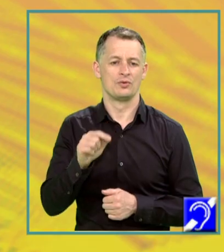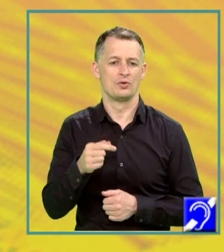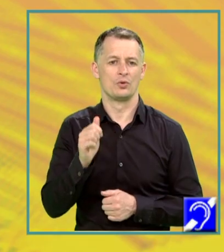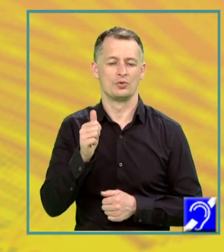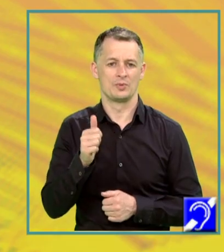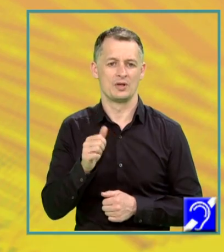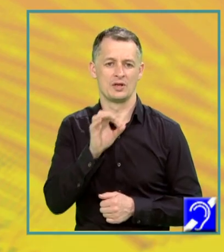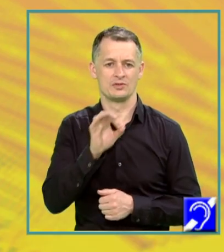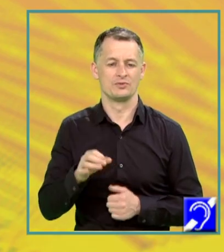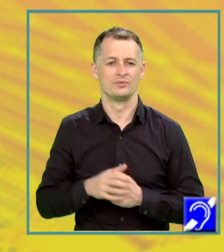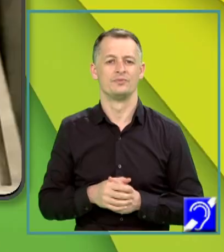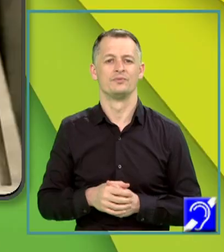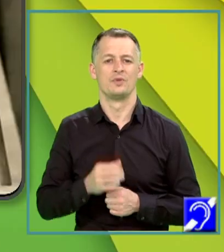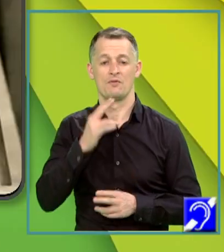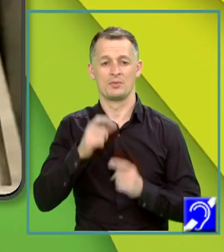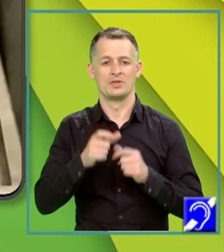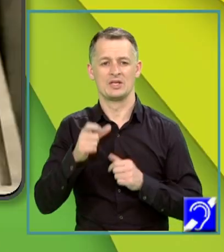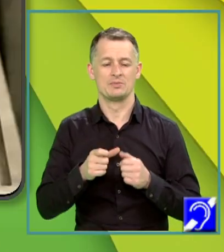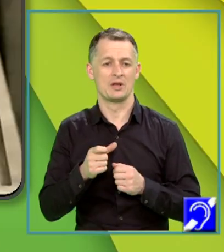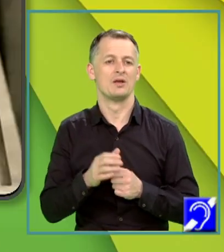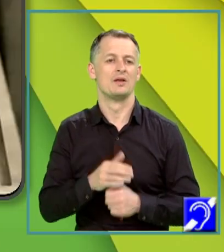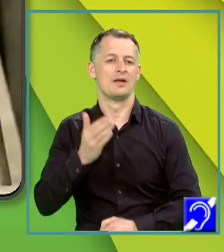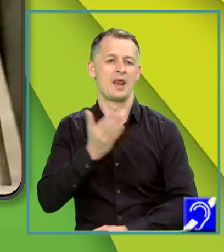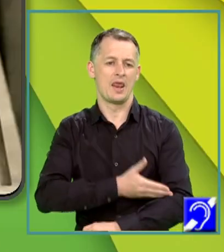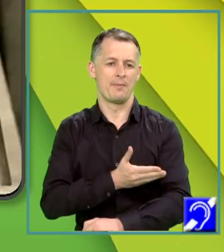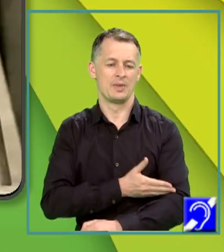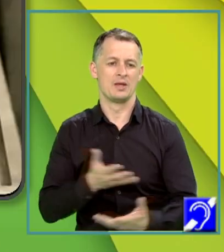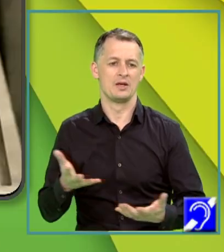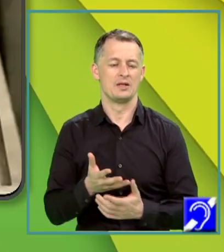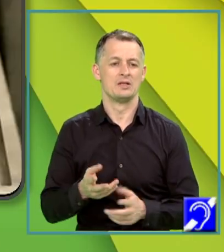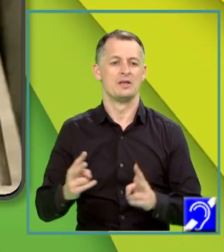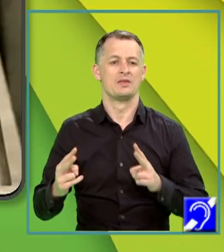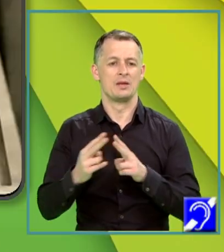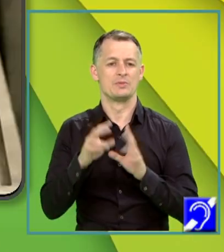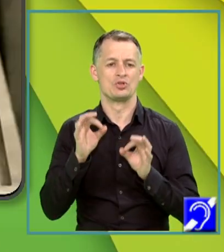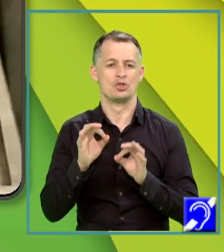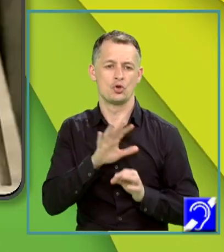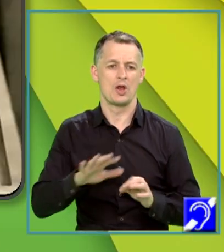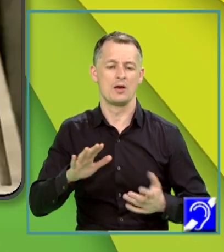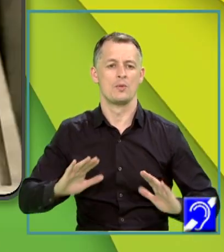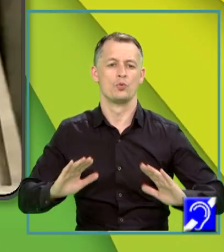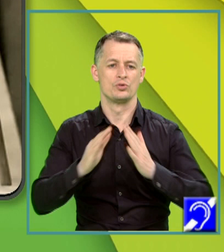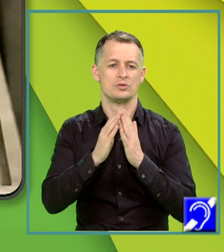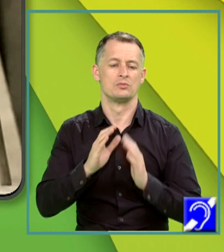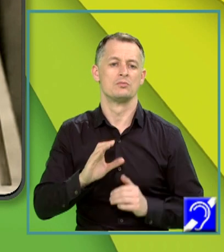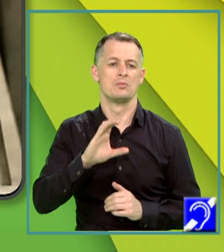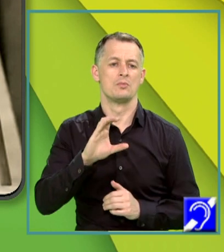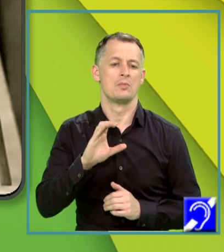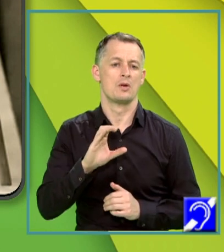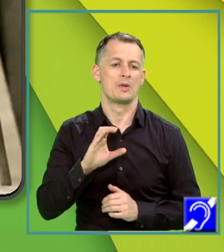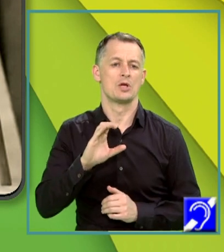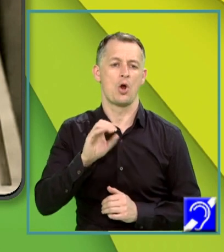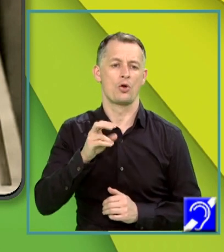de prelucrare a lemnului care se realizează cu precădere în Carpații Orientali acolo unde există suprafețe forestiere